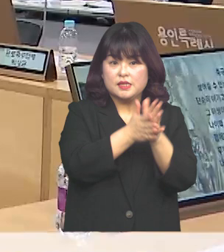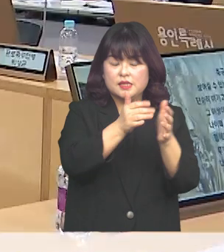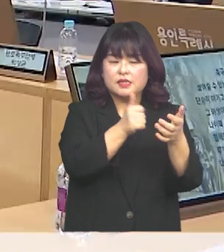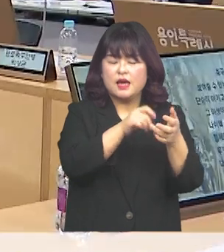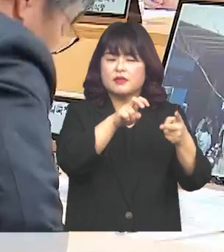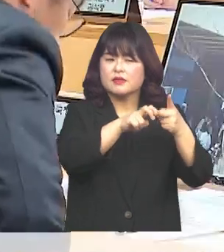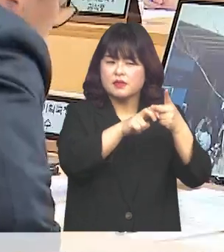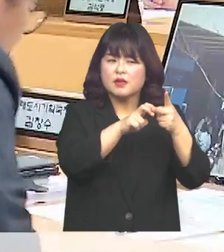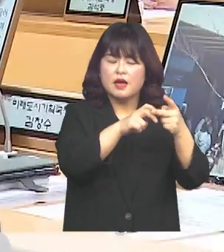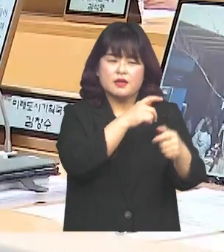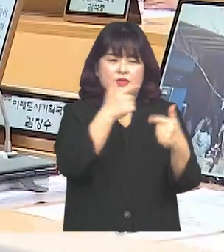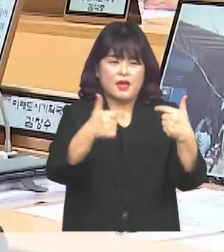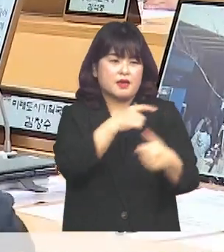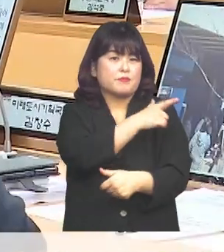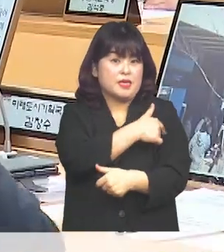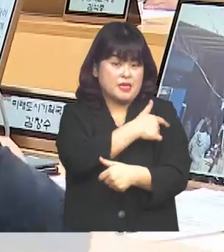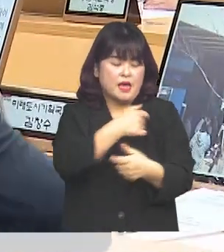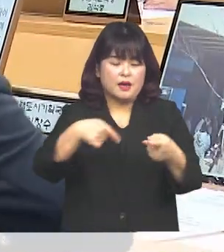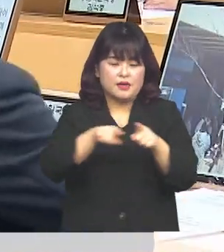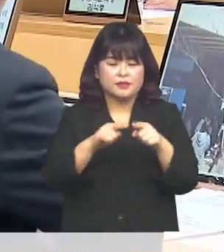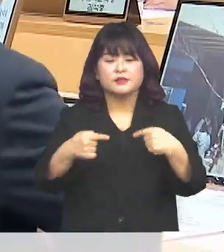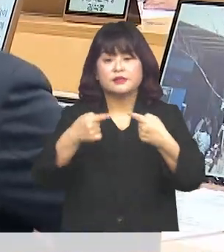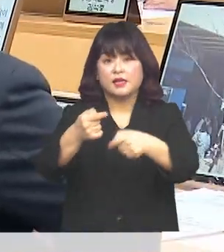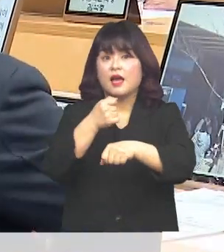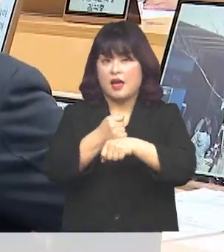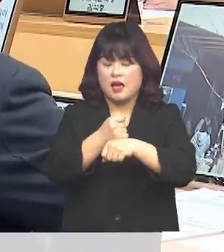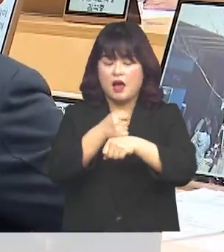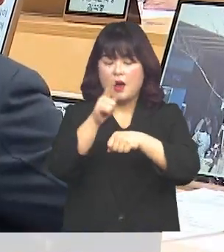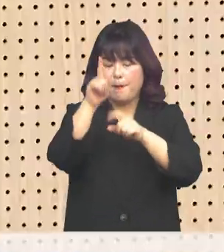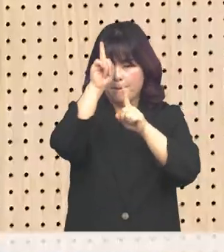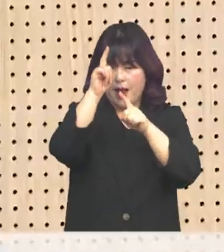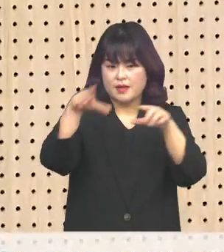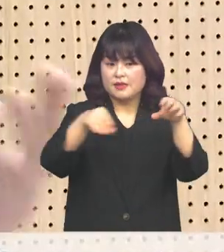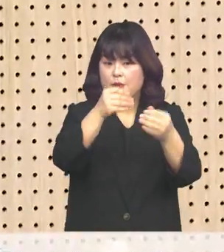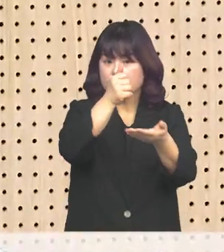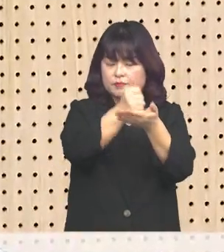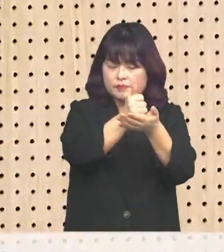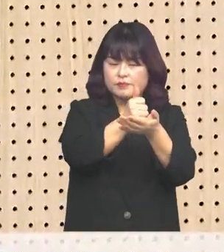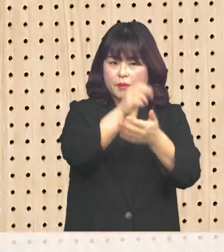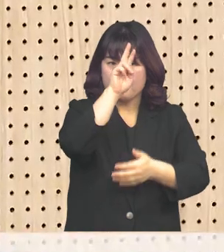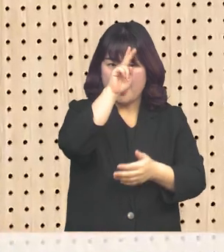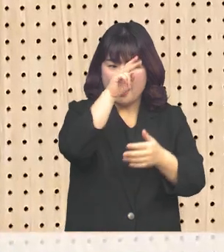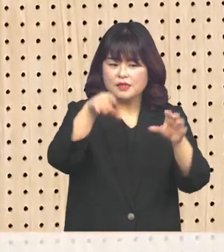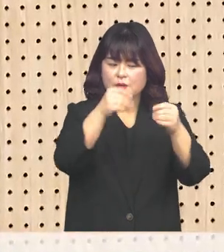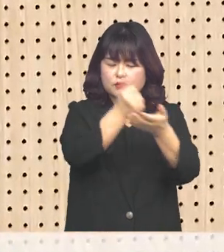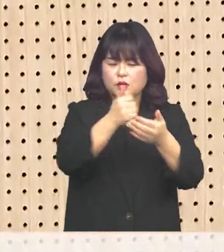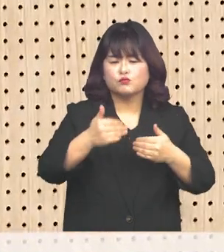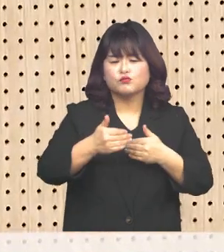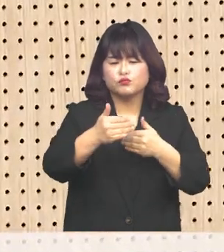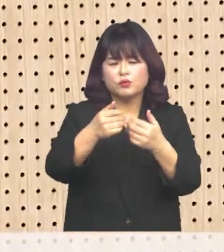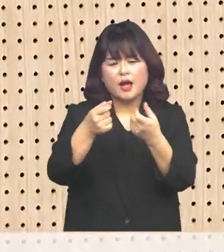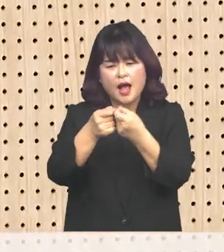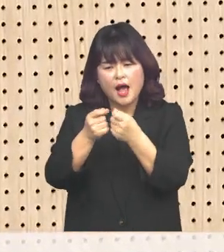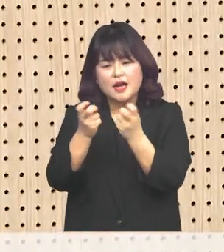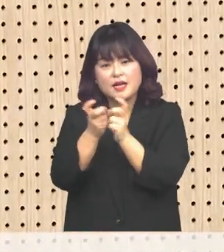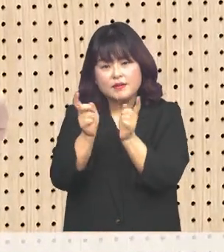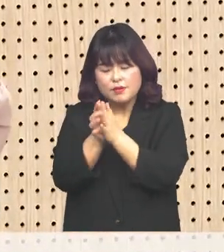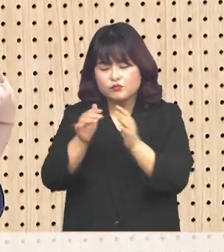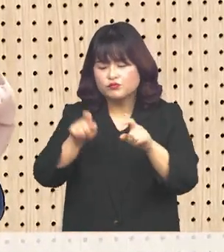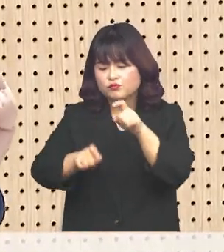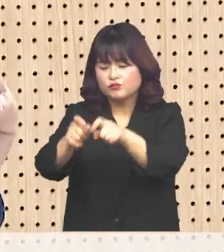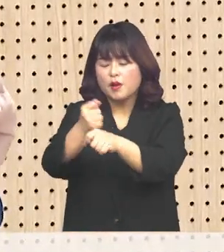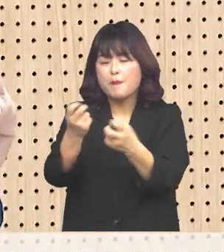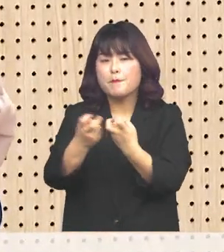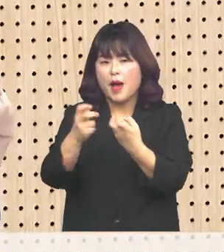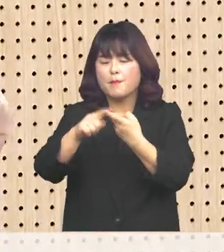용인시 축구센터 상임이사 등이 참석했습니다. 박성균 사무국장은 구단 창단 준비 로드맵과 구체적인 실행